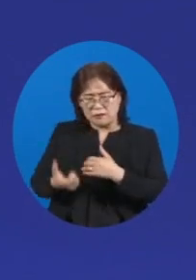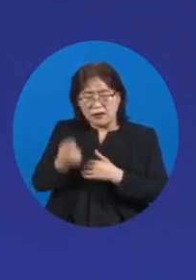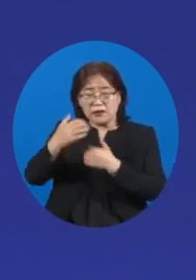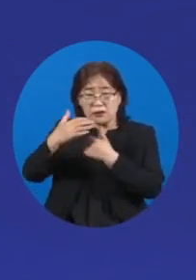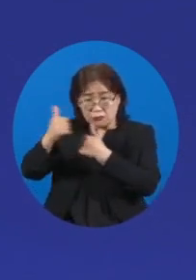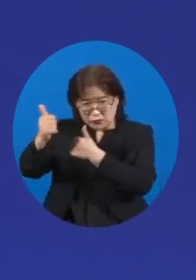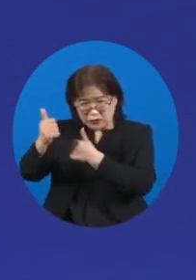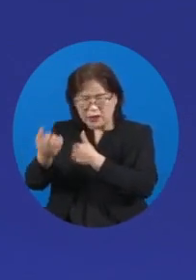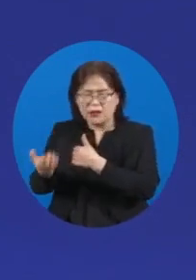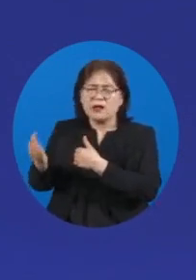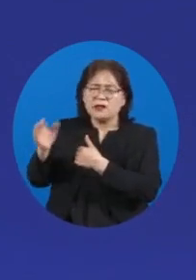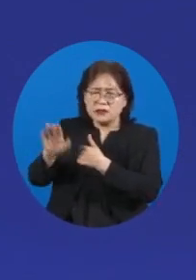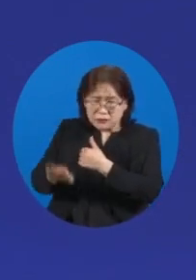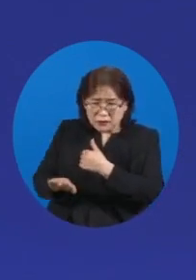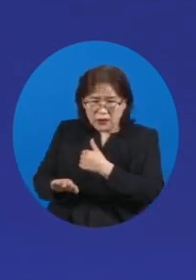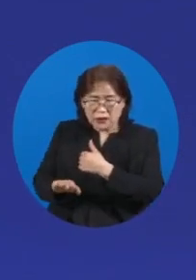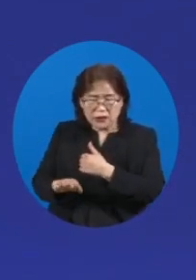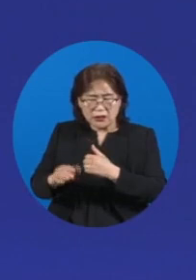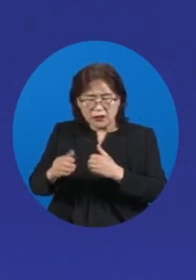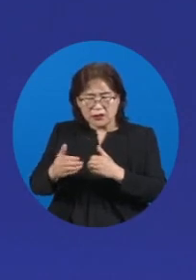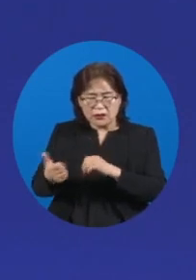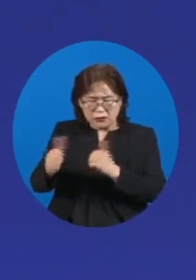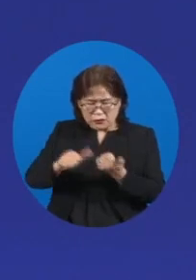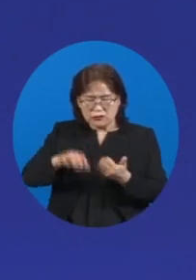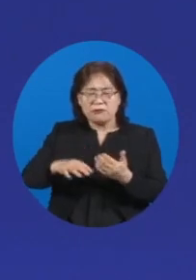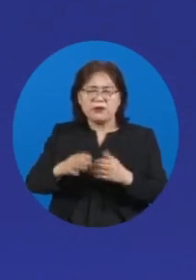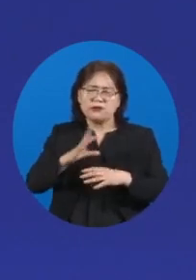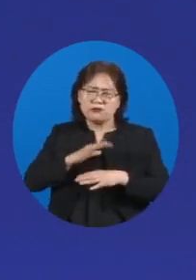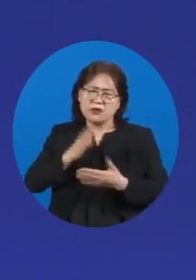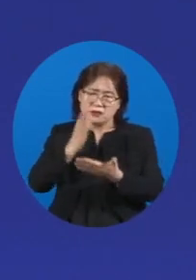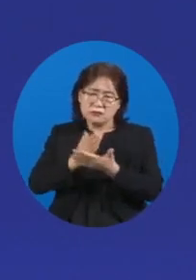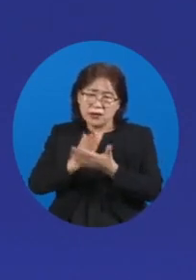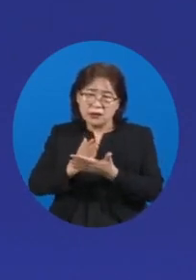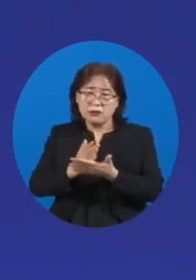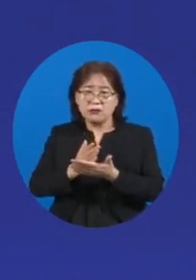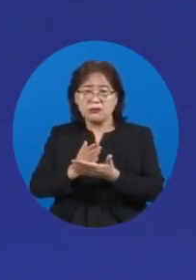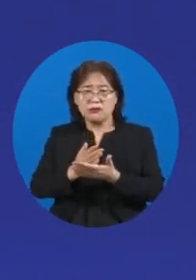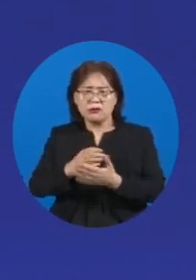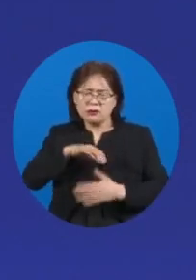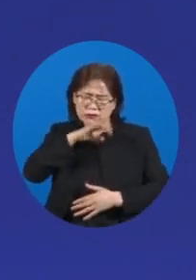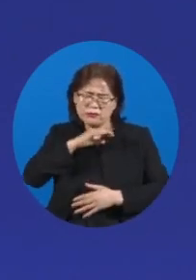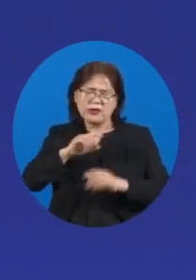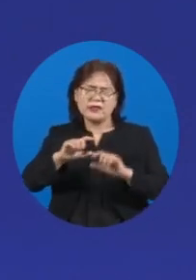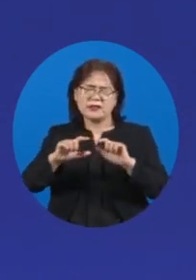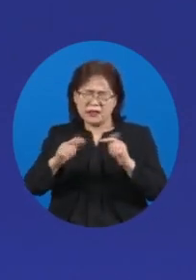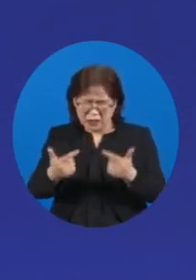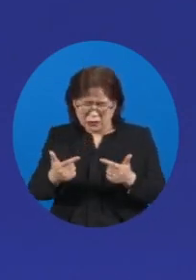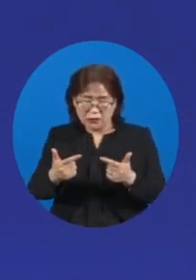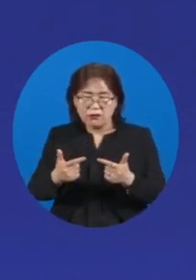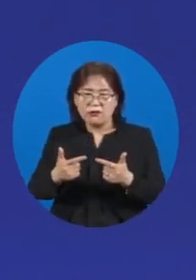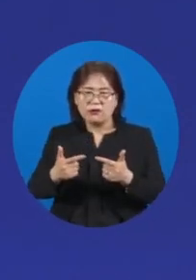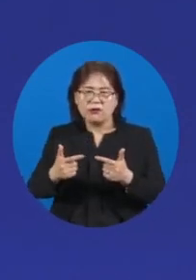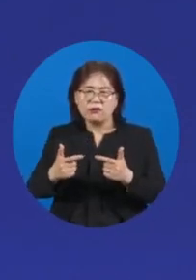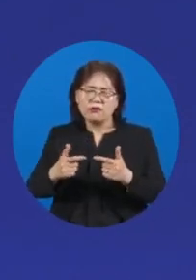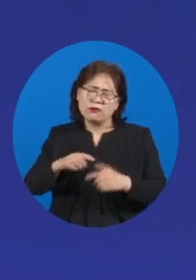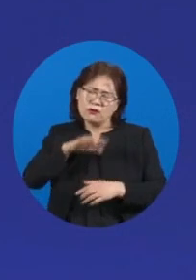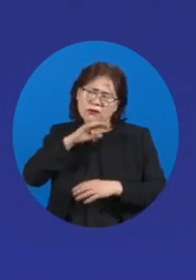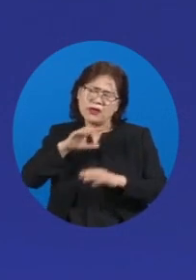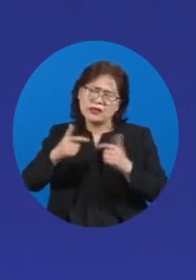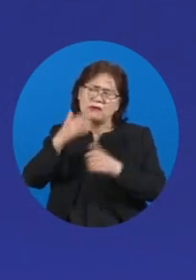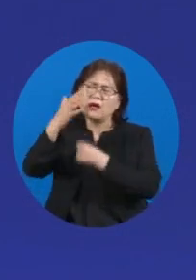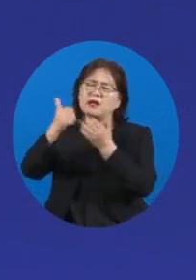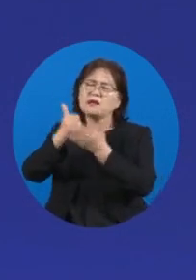할지라도 그 죽음 앞에 두려워 하지 않고 그 죽음 앞에 불편하지 않고 그 죽음 앞에 원망하지 않고